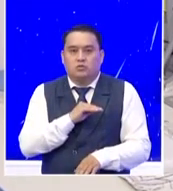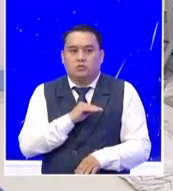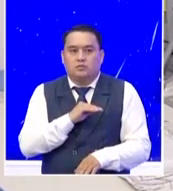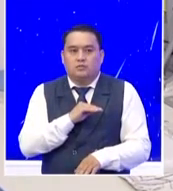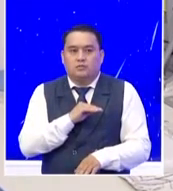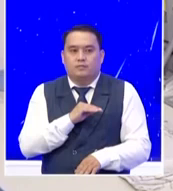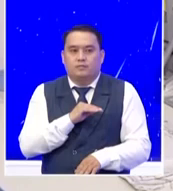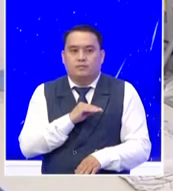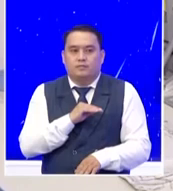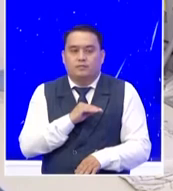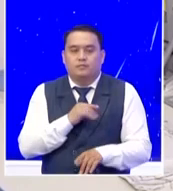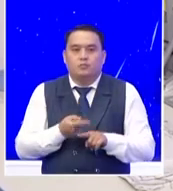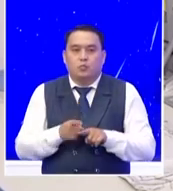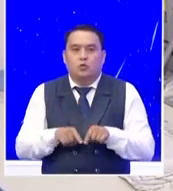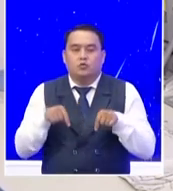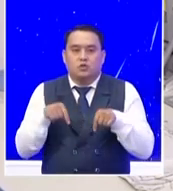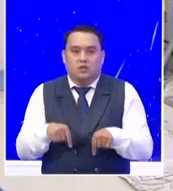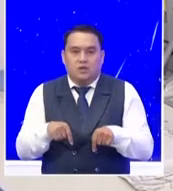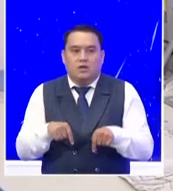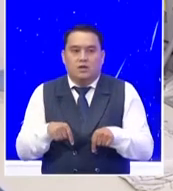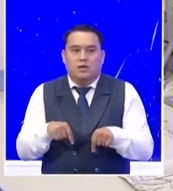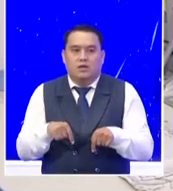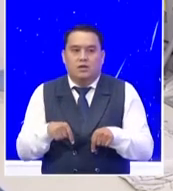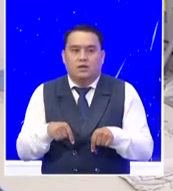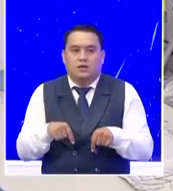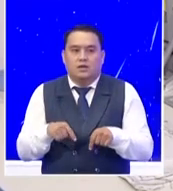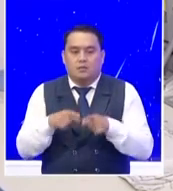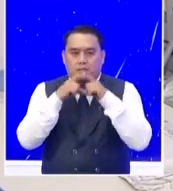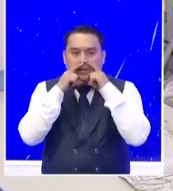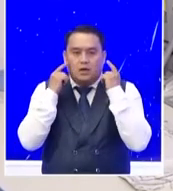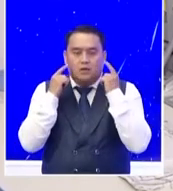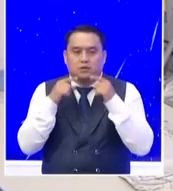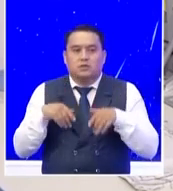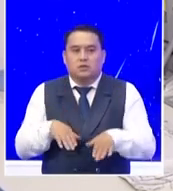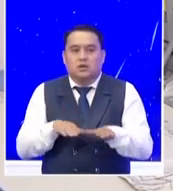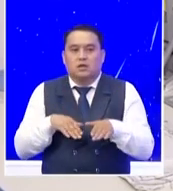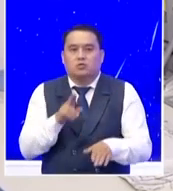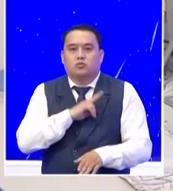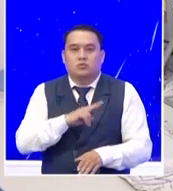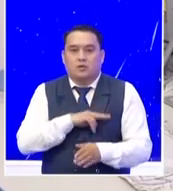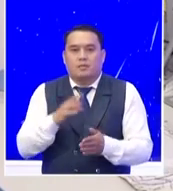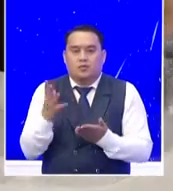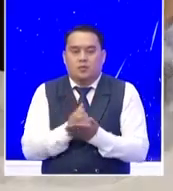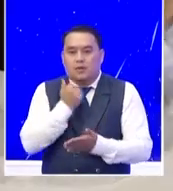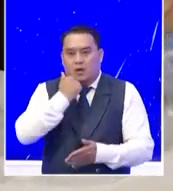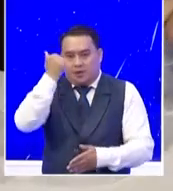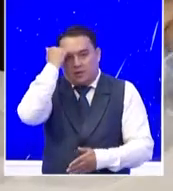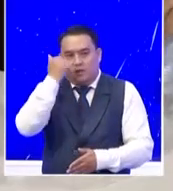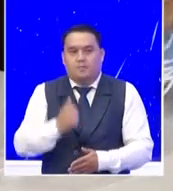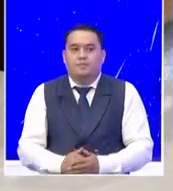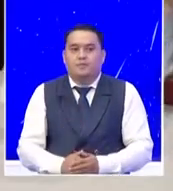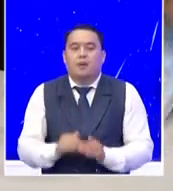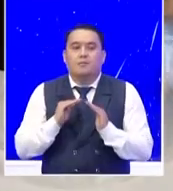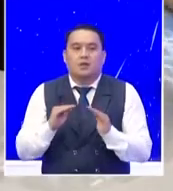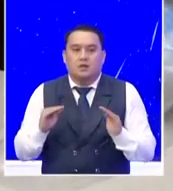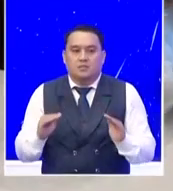Өзімізге бірдемемізді. Енді бұл жерде жаңағыдай маска тігіп осындай жұмыс тауып берген азаматтарға рахмет айтамыз. Балаларымызға